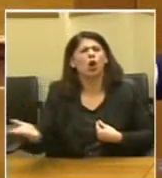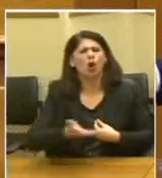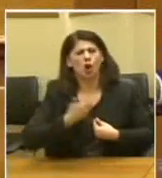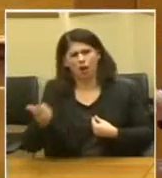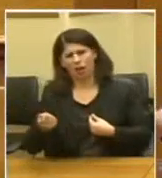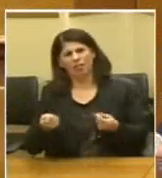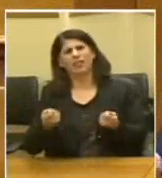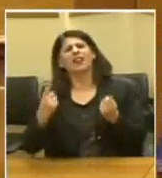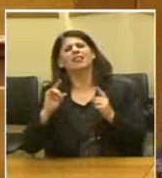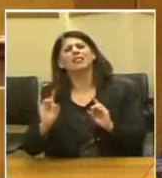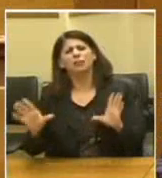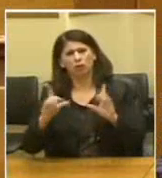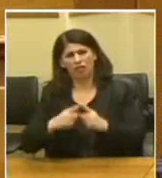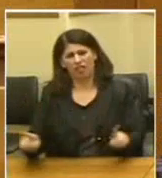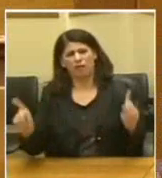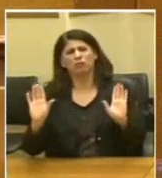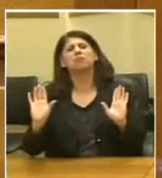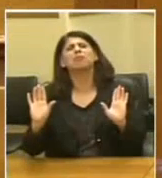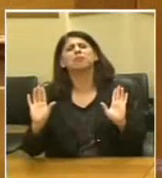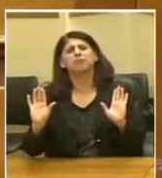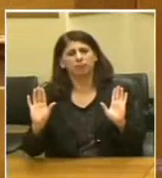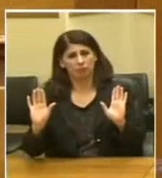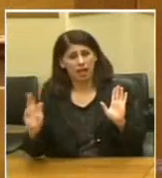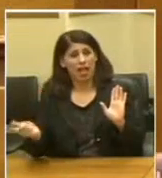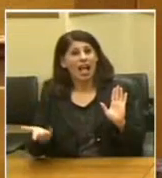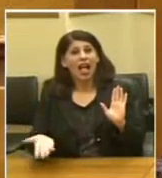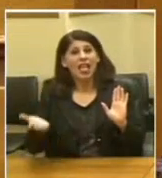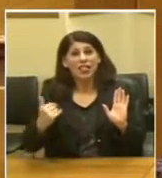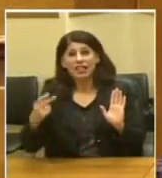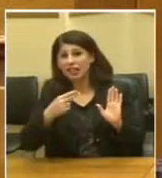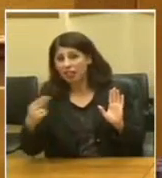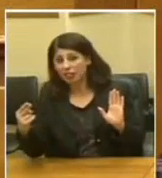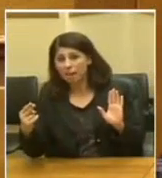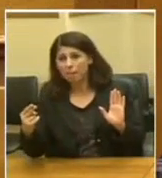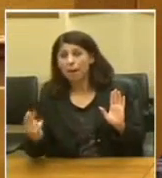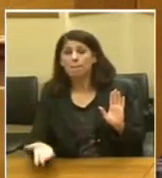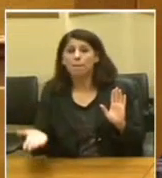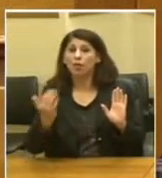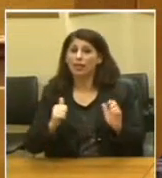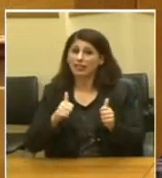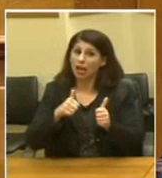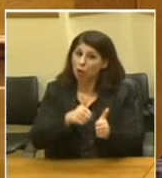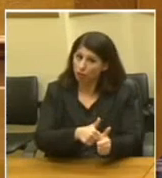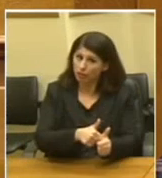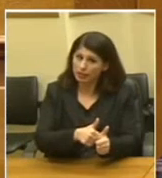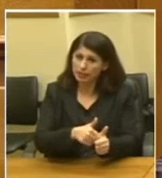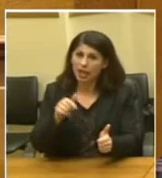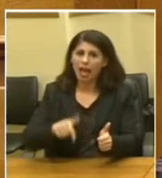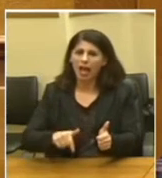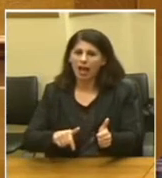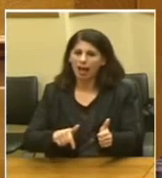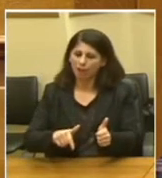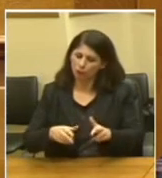τίποτα διαφορετικό. Δεν υπάρχει θέμα για το οποίο να μην έχετε ακολουθήσει αυτή την